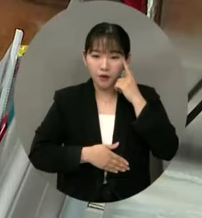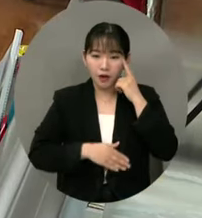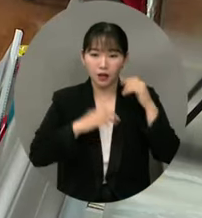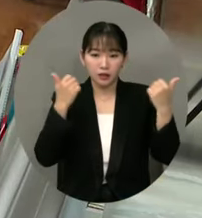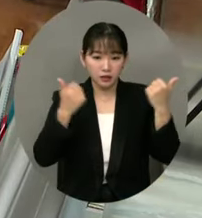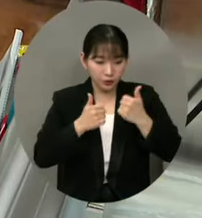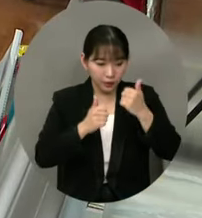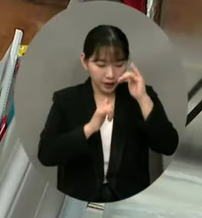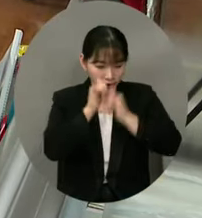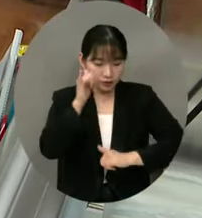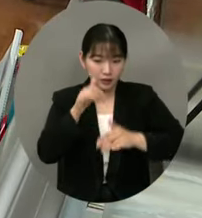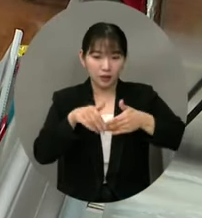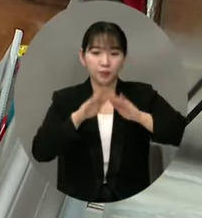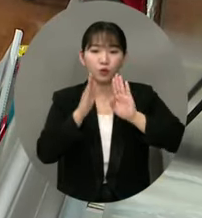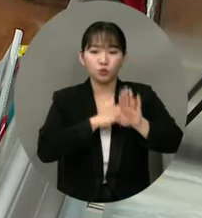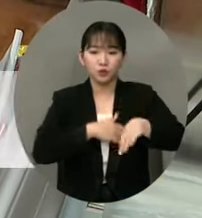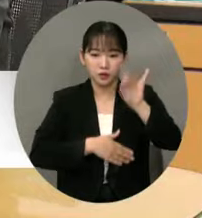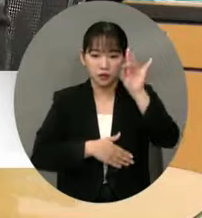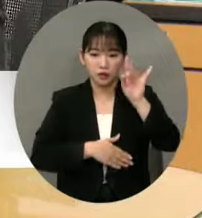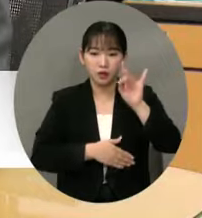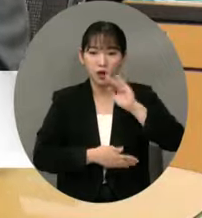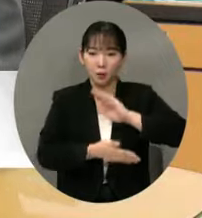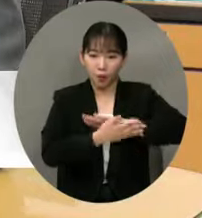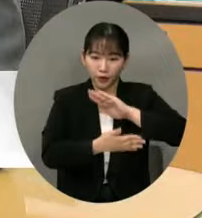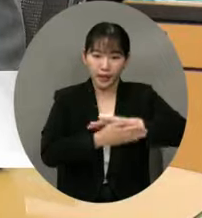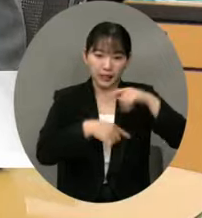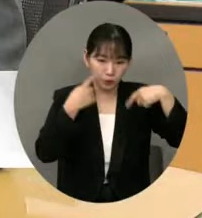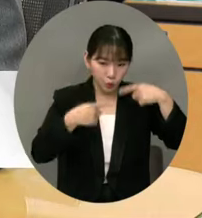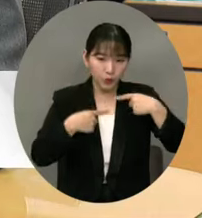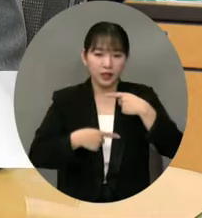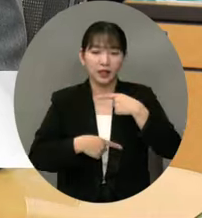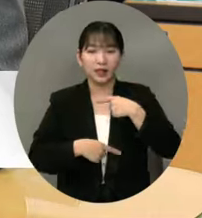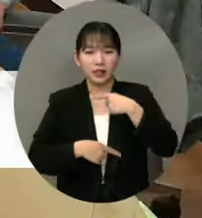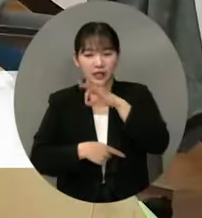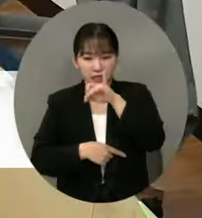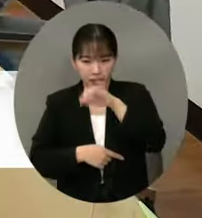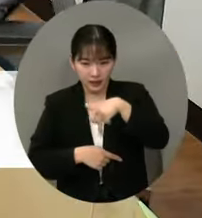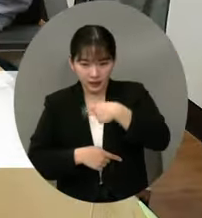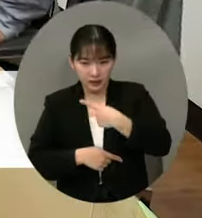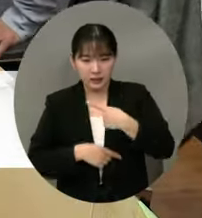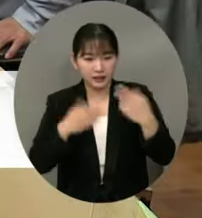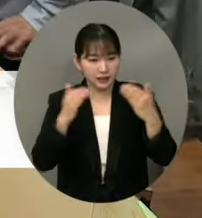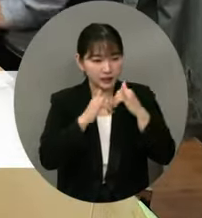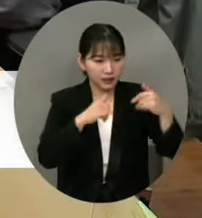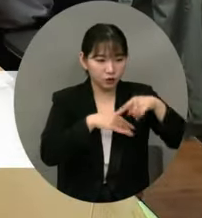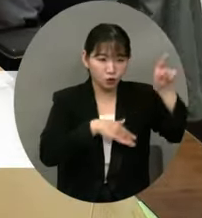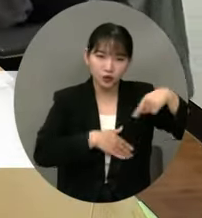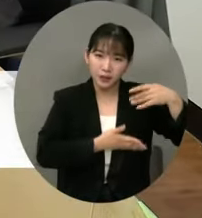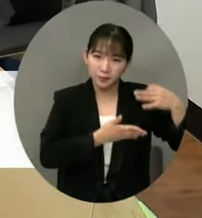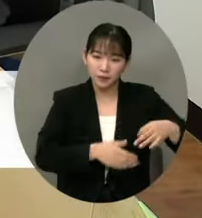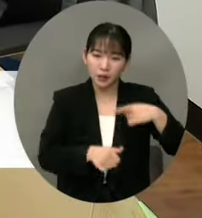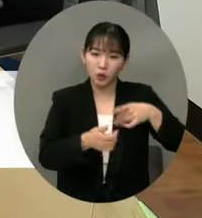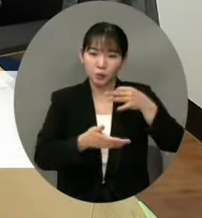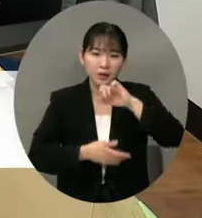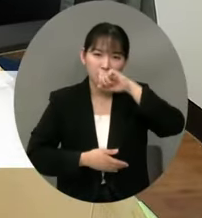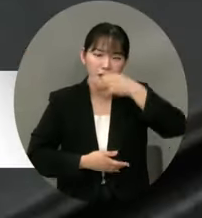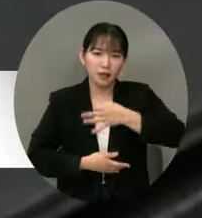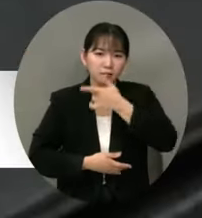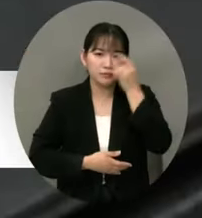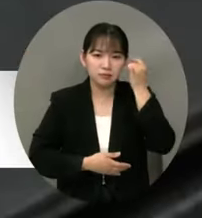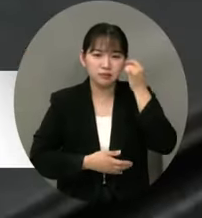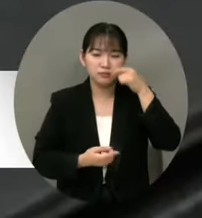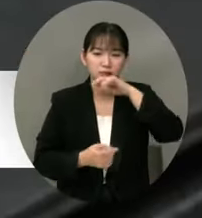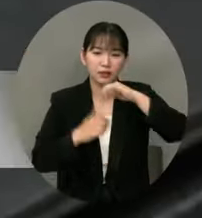개원 이래 처음입니다. 복사기 용지나 잉크 등 사무관리비와 직원 출장비와 교육비 등 예산이 없어 의회